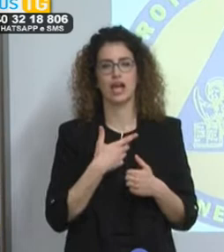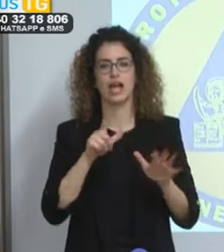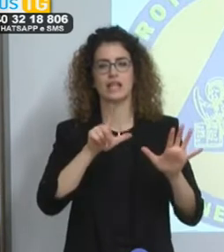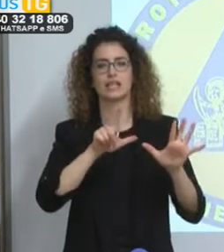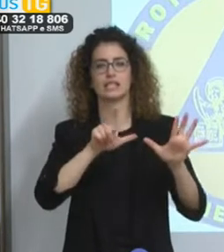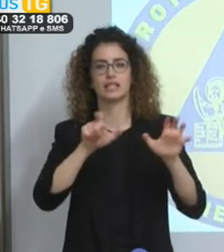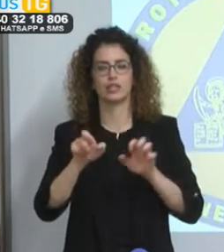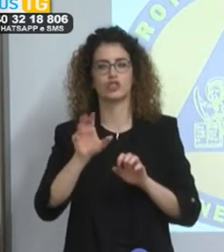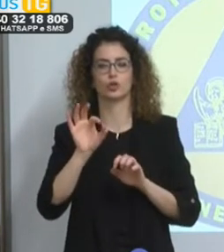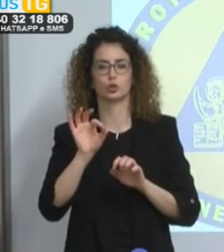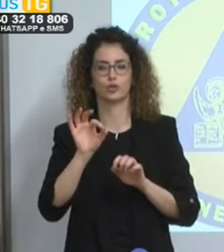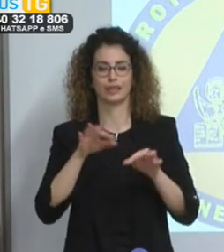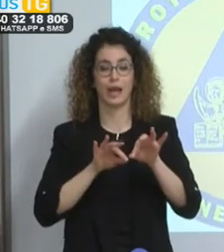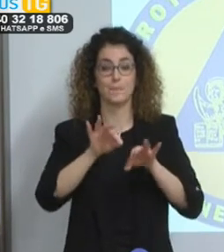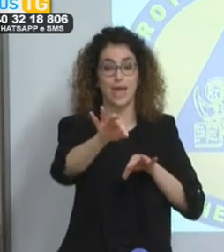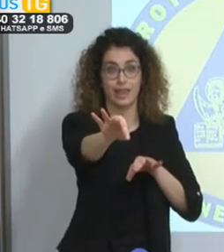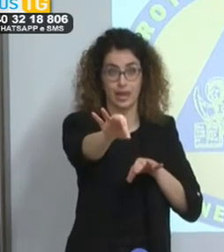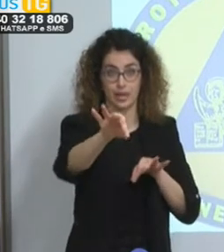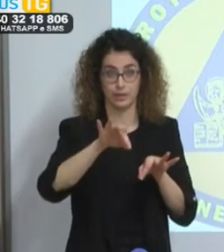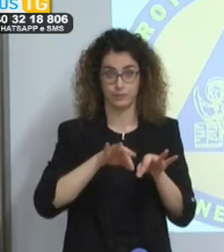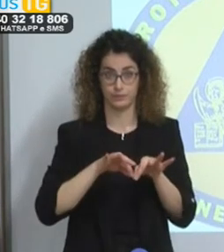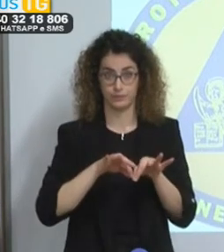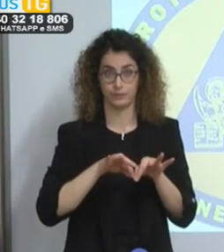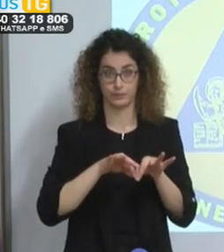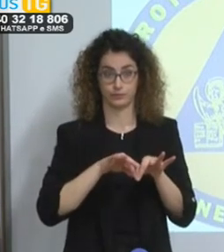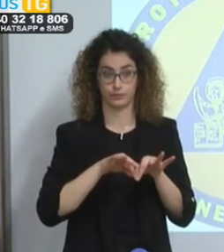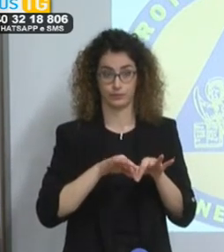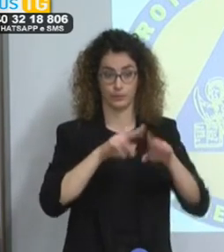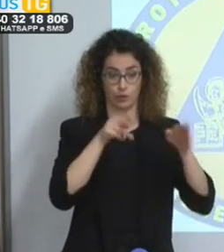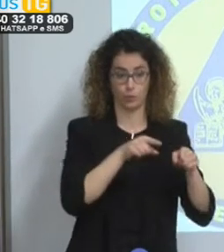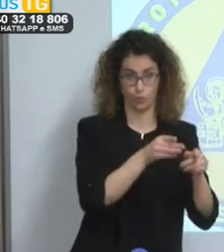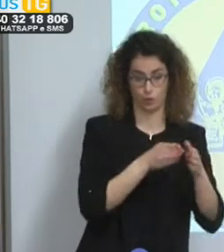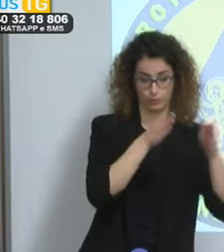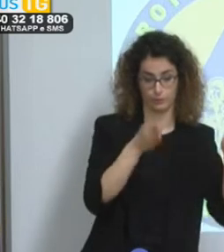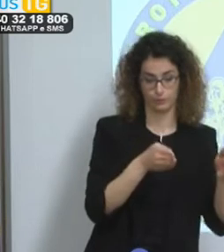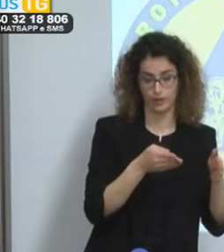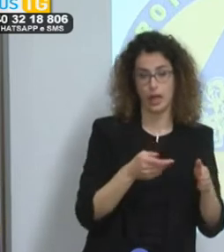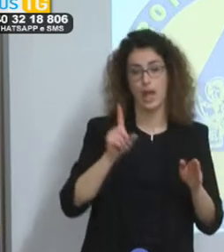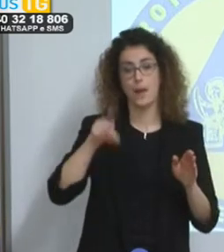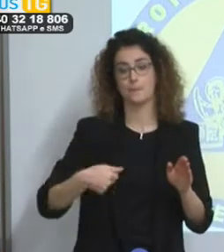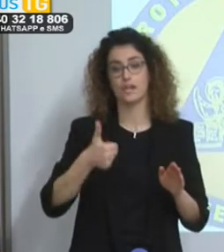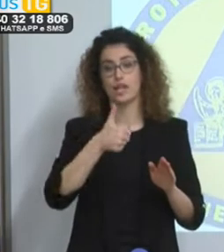metri lineari da fare in una canna e 1190 nell'altra.